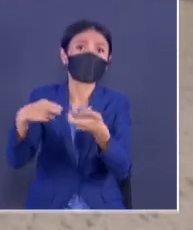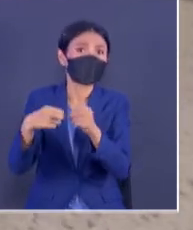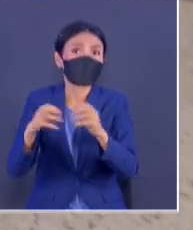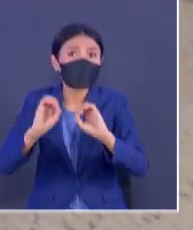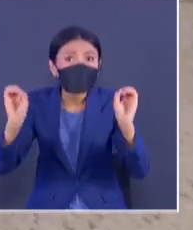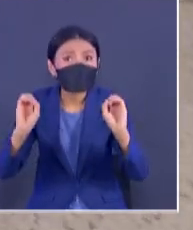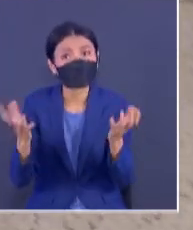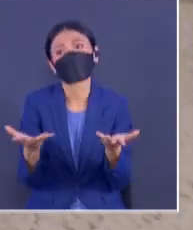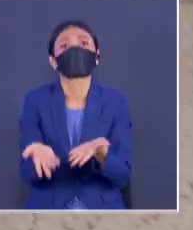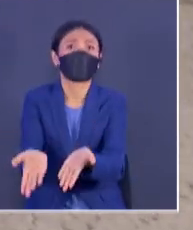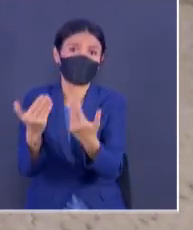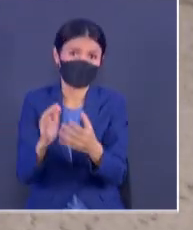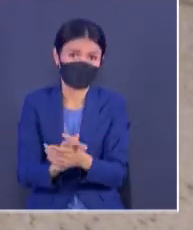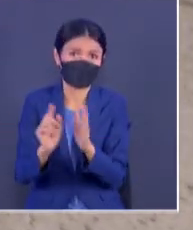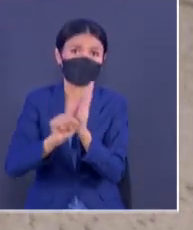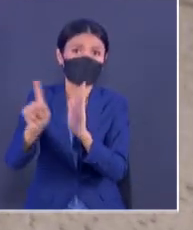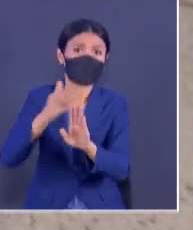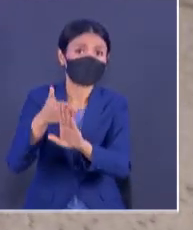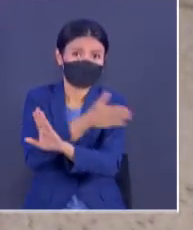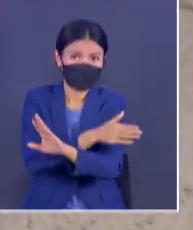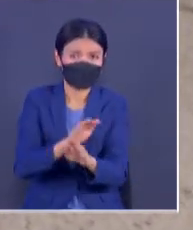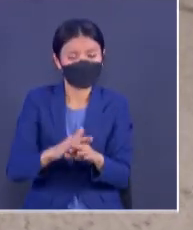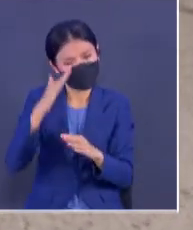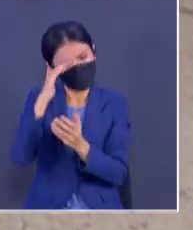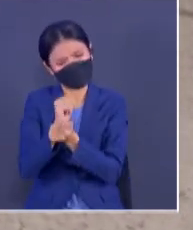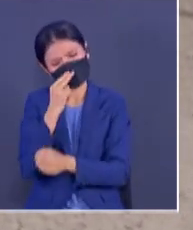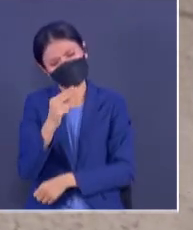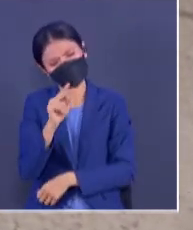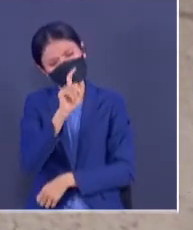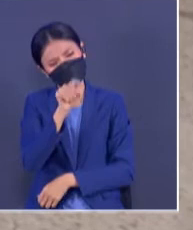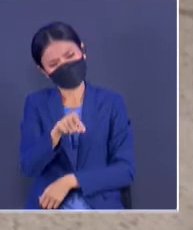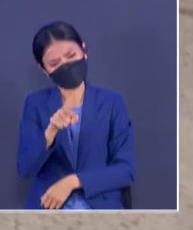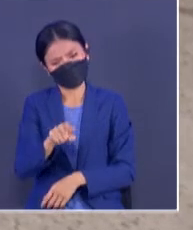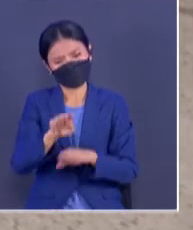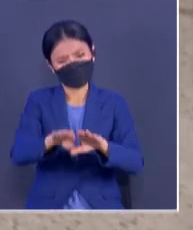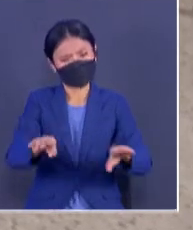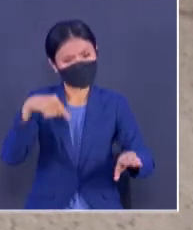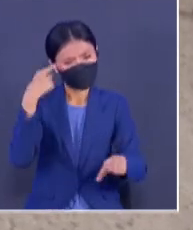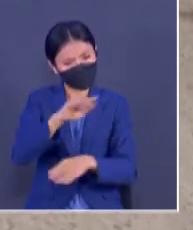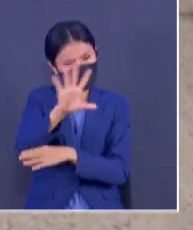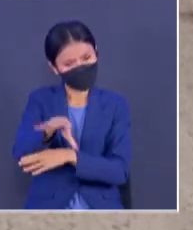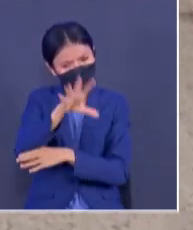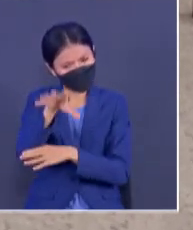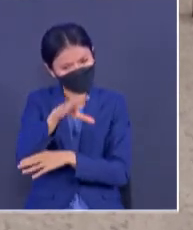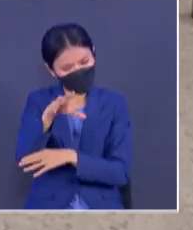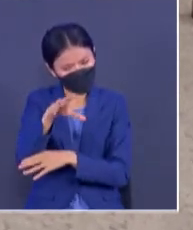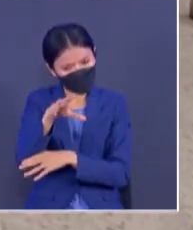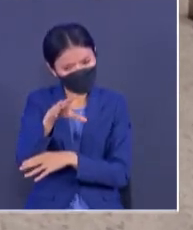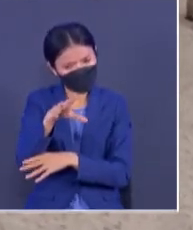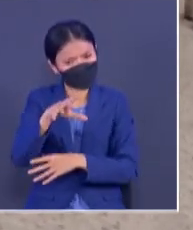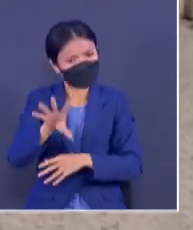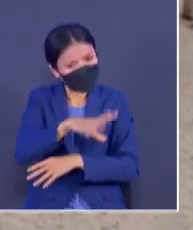ว่าเหตุการณ์ที่เกิดขึ้นลักษณะแบบนี้เป็นการล่อลวงเด็กหญิงเป็นการล่อลวงเด็กสาว